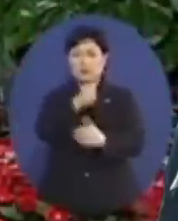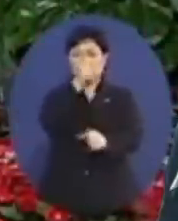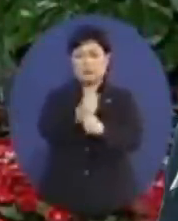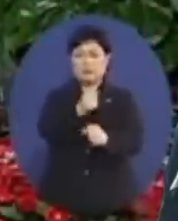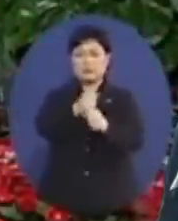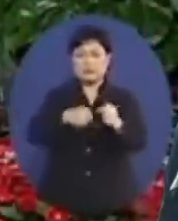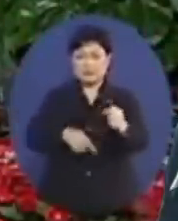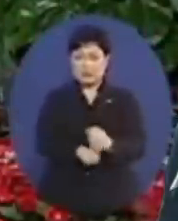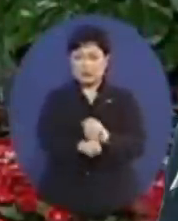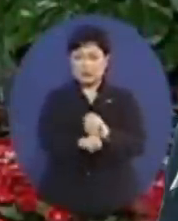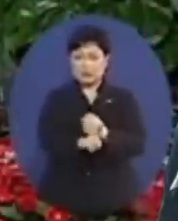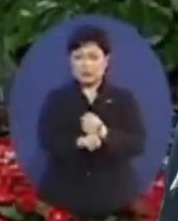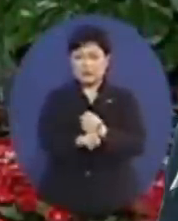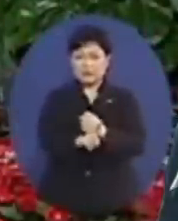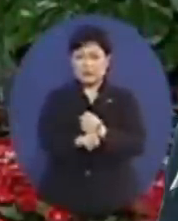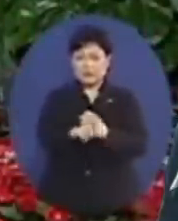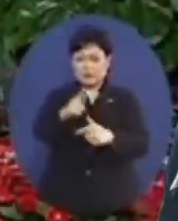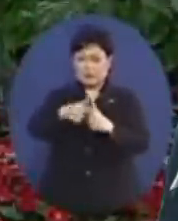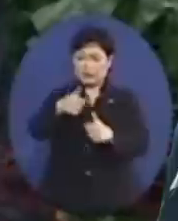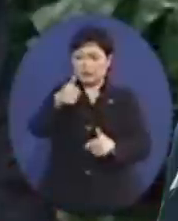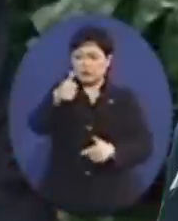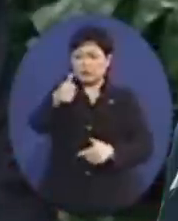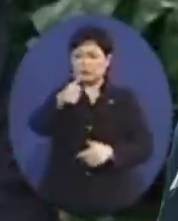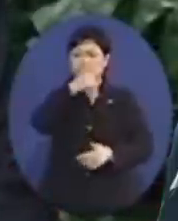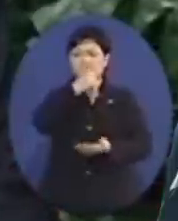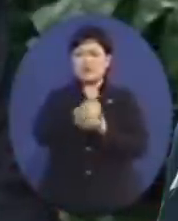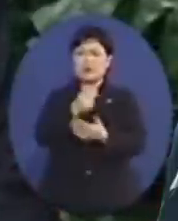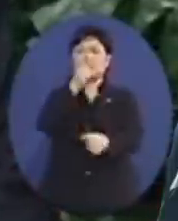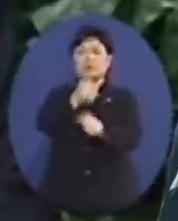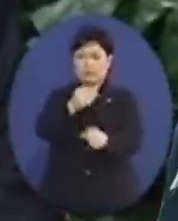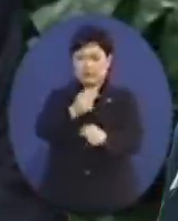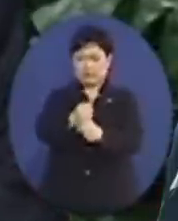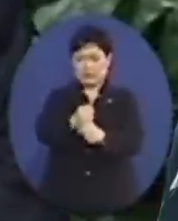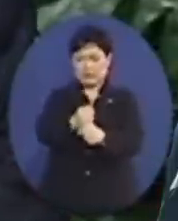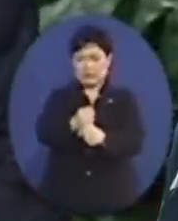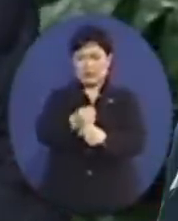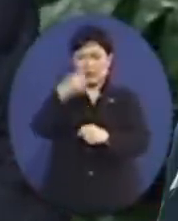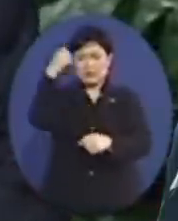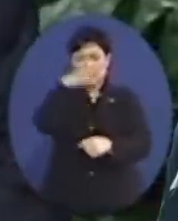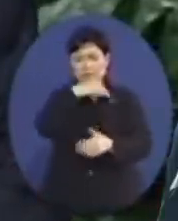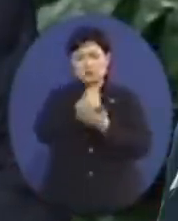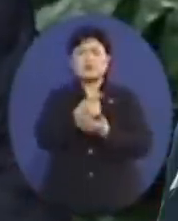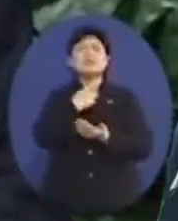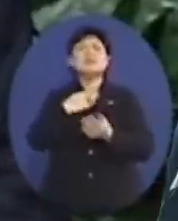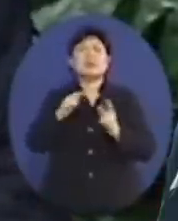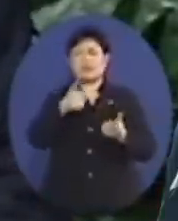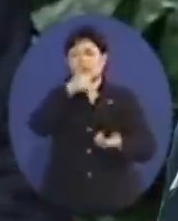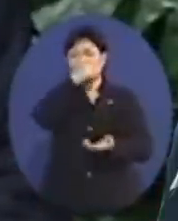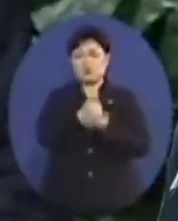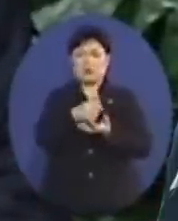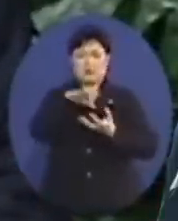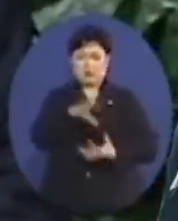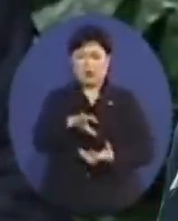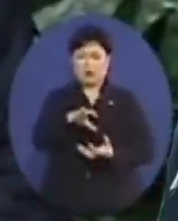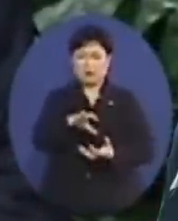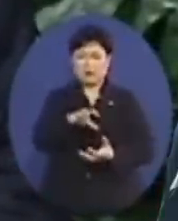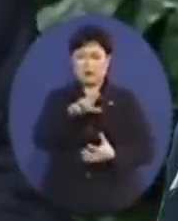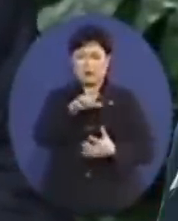것은 예수님을 죄로 삼아버리십니다. 그냥 죄 지은 것이 아니라 죄 덩어리로 만들어버리십니다.